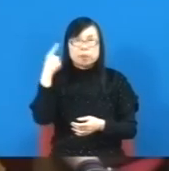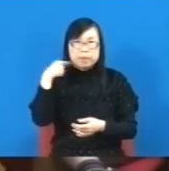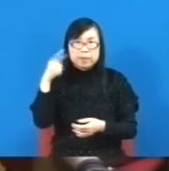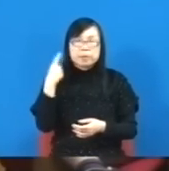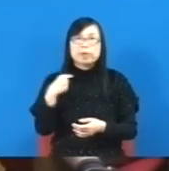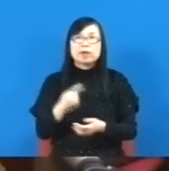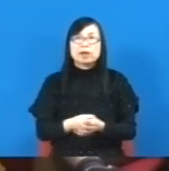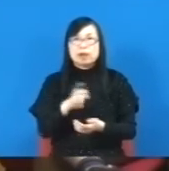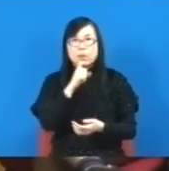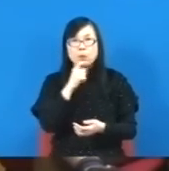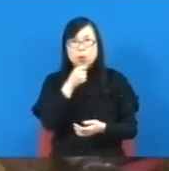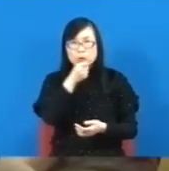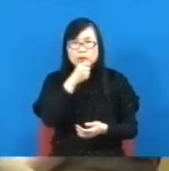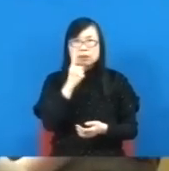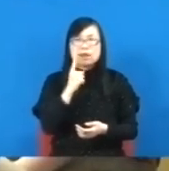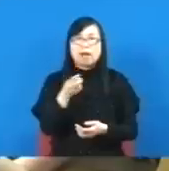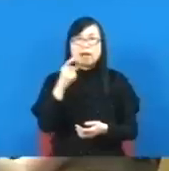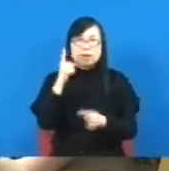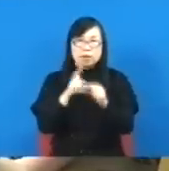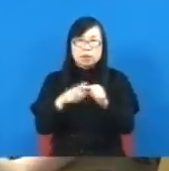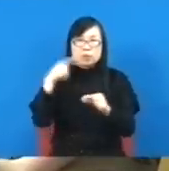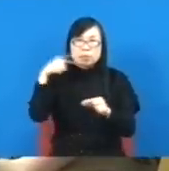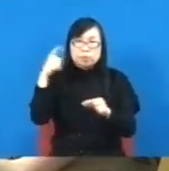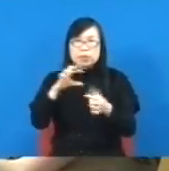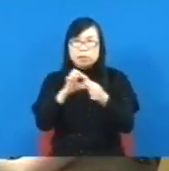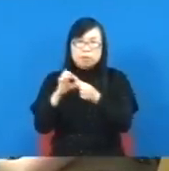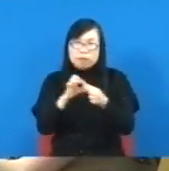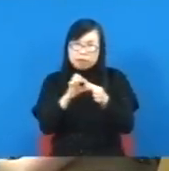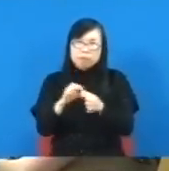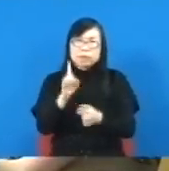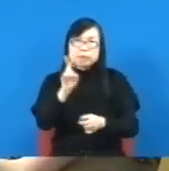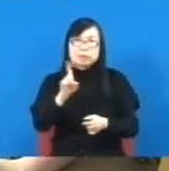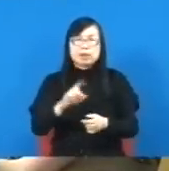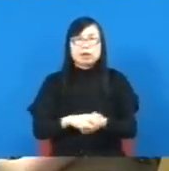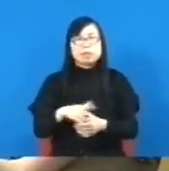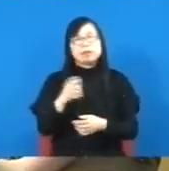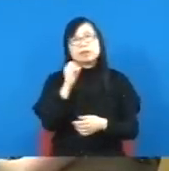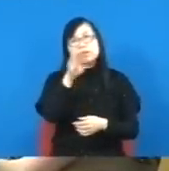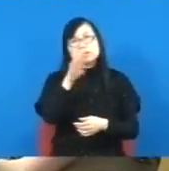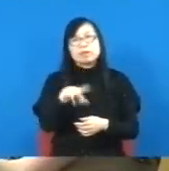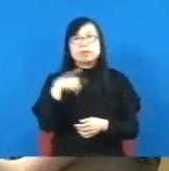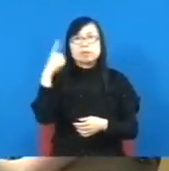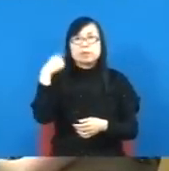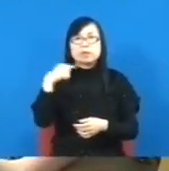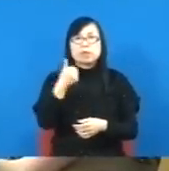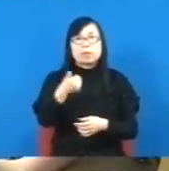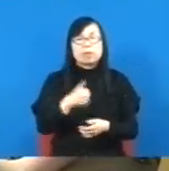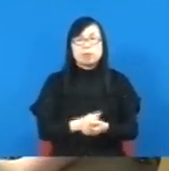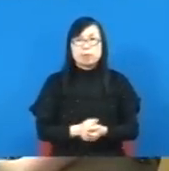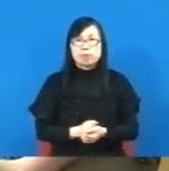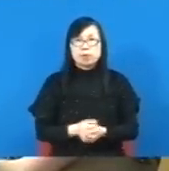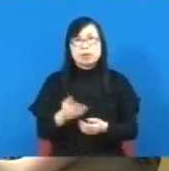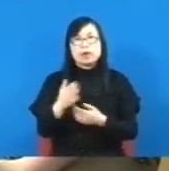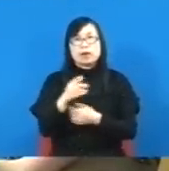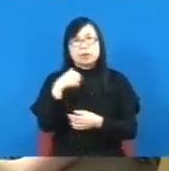有一個記者問佢中美關係嗰陣時，咁啊佢又同美國示好啦。 係啊，咁佢咪成日講我去美國